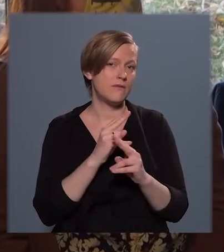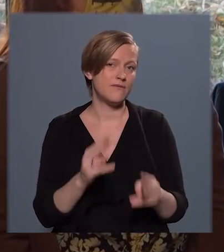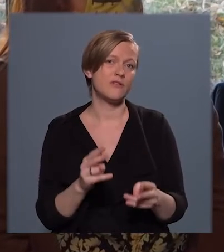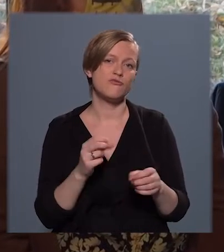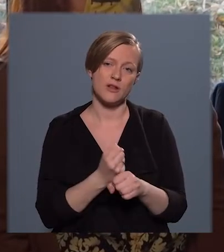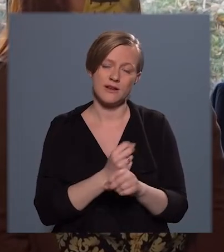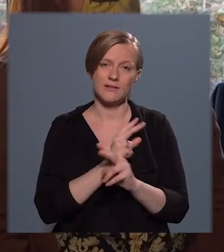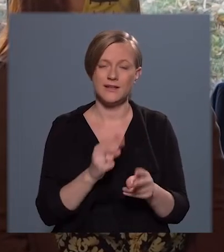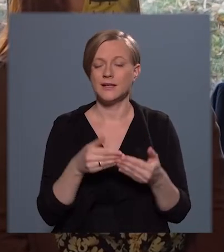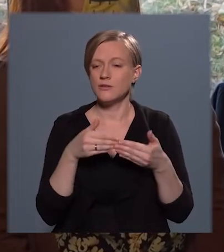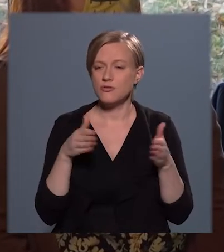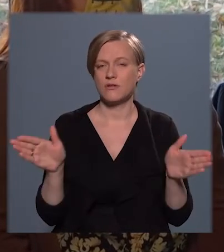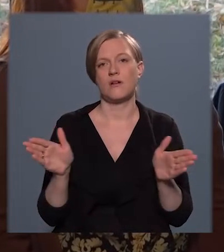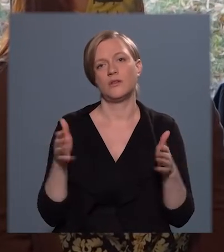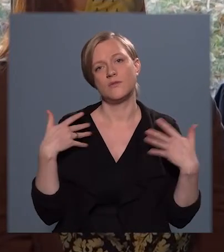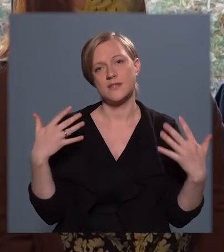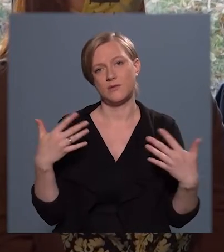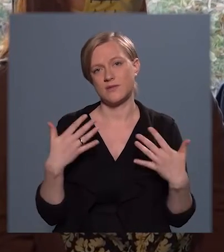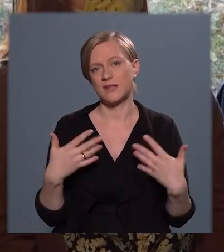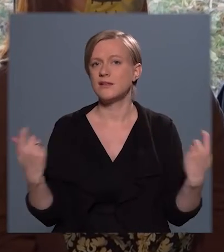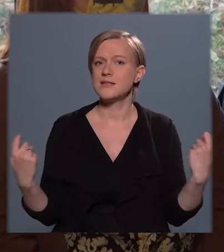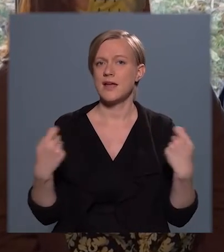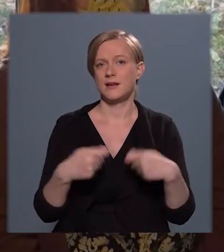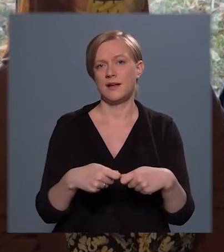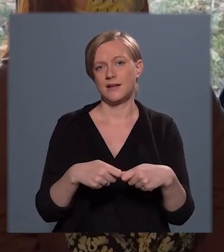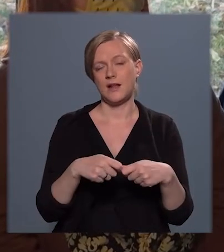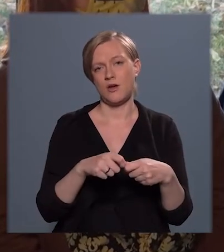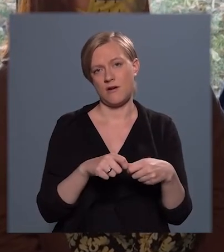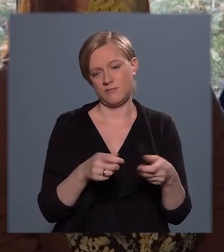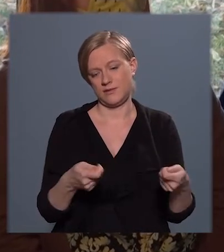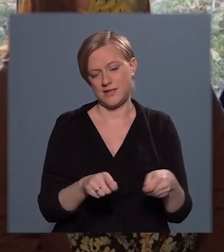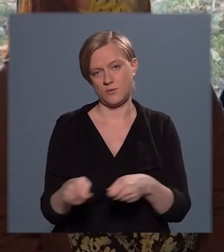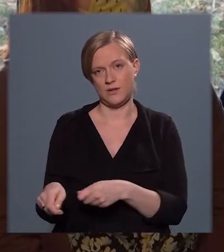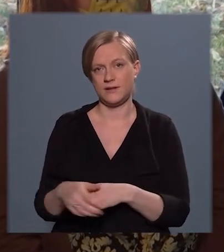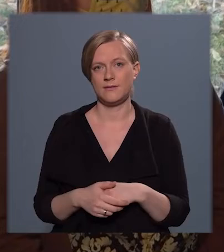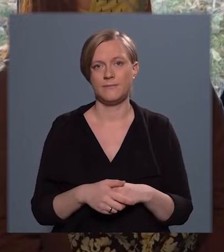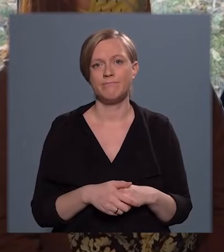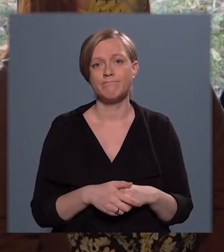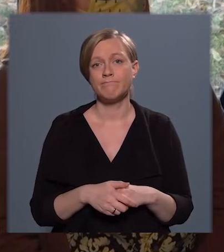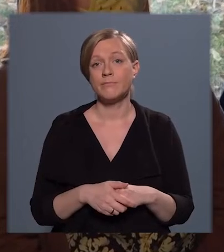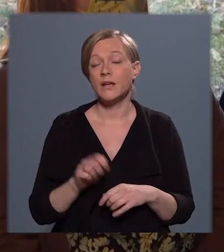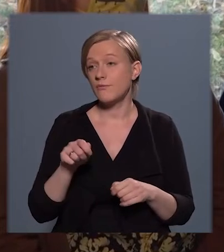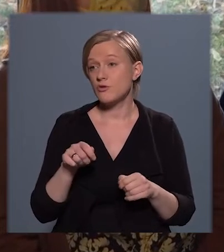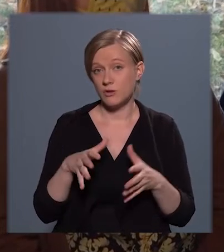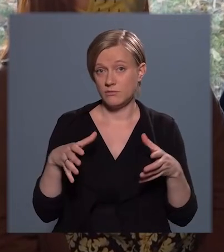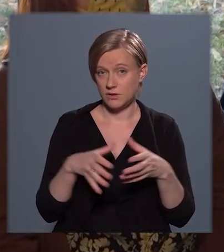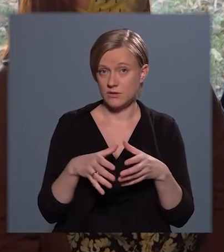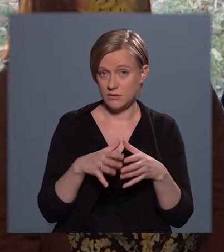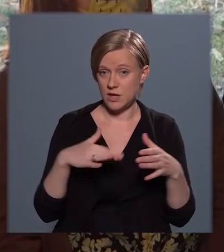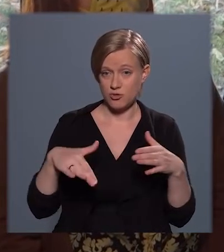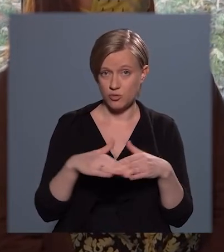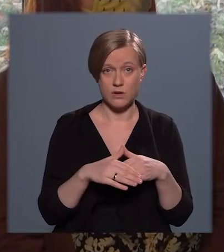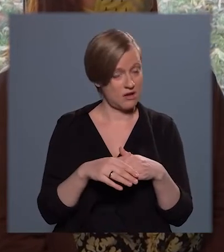nyissanak ajtót, szellőztessenek, zárják el a készüléket. A képviselőtestület egyhangulag támogatta ezt